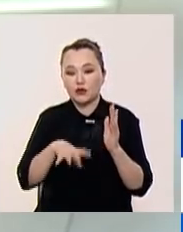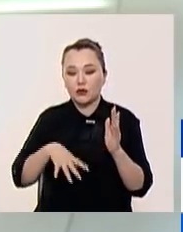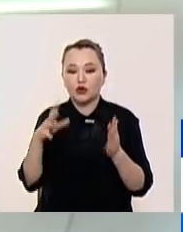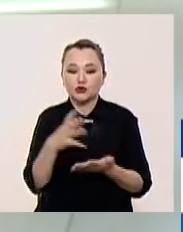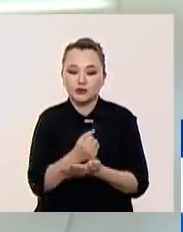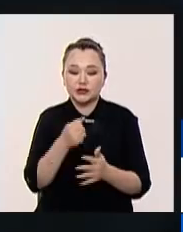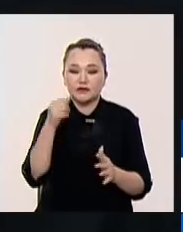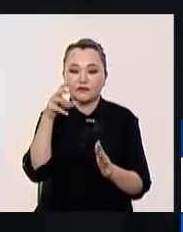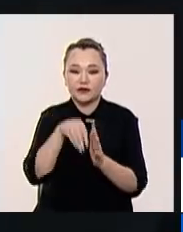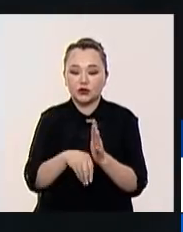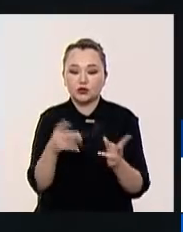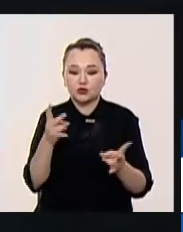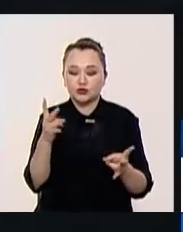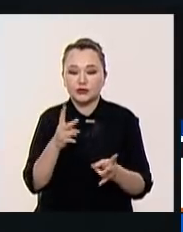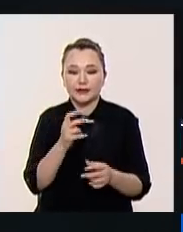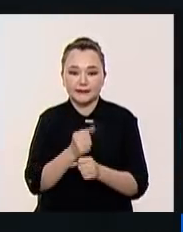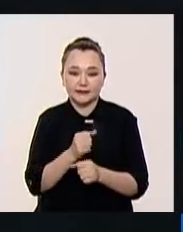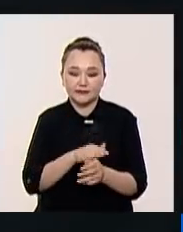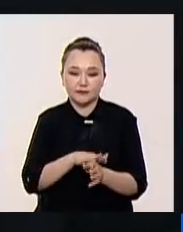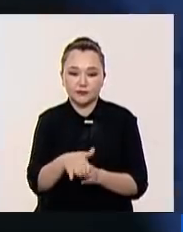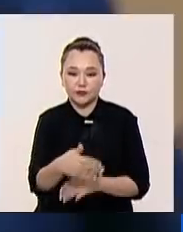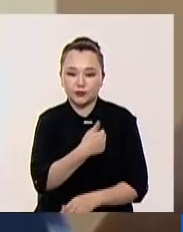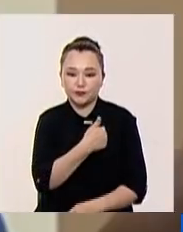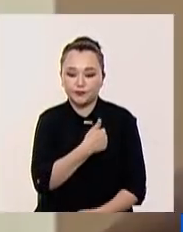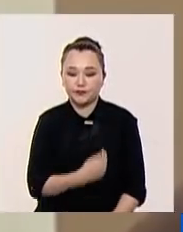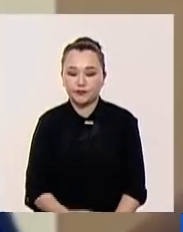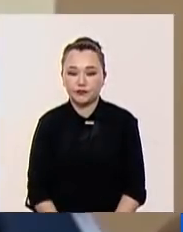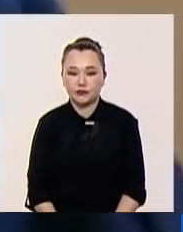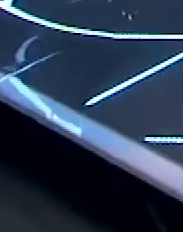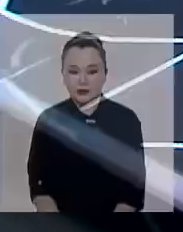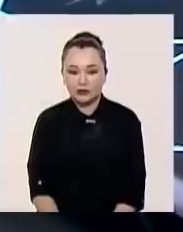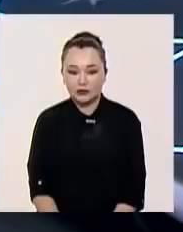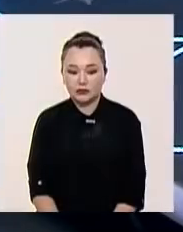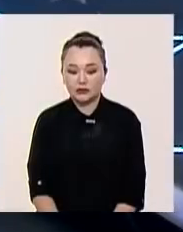его внедрить. Жамал Габдуллина, Сергей Шуйский, Информбюро, Алматы.